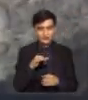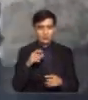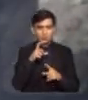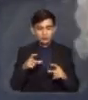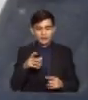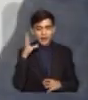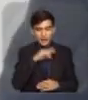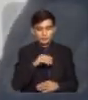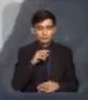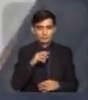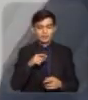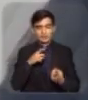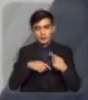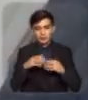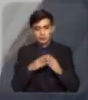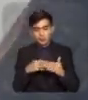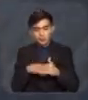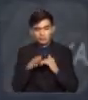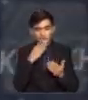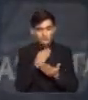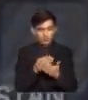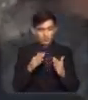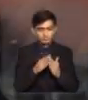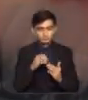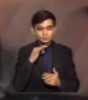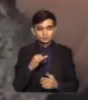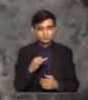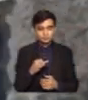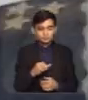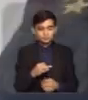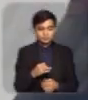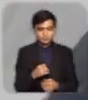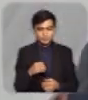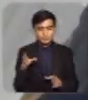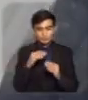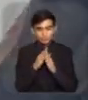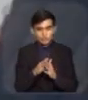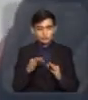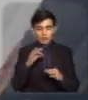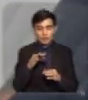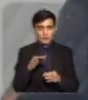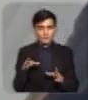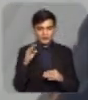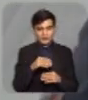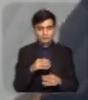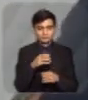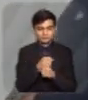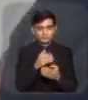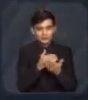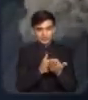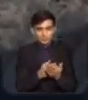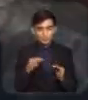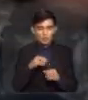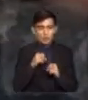люди добраться до своих жилых домов. Просим максимально соблюдать